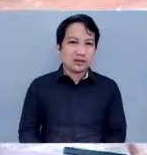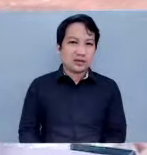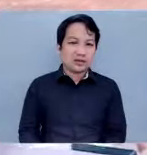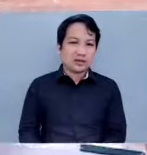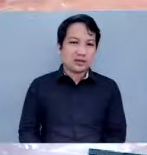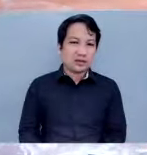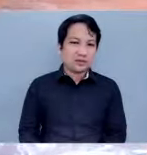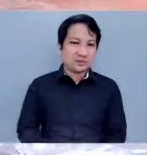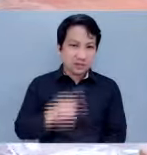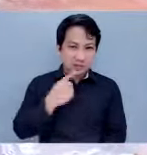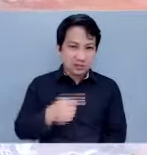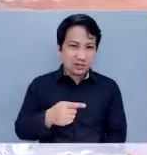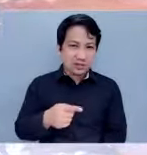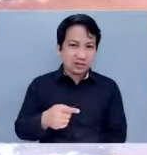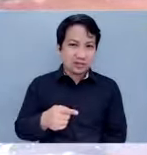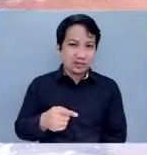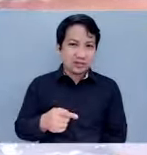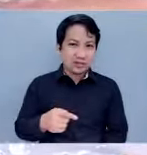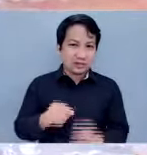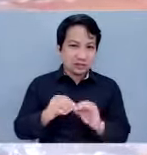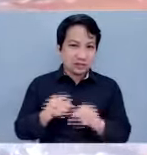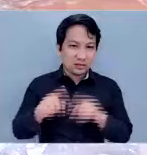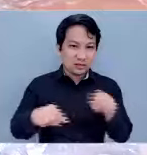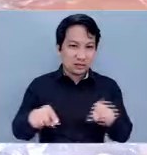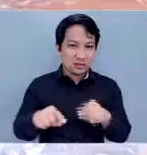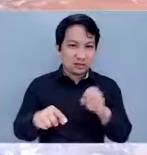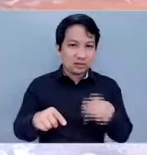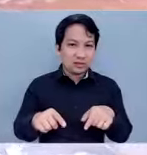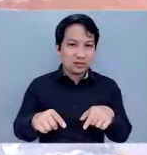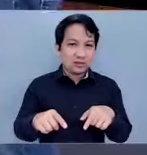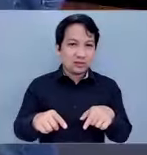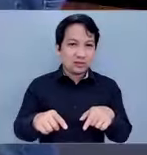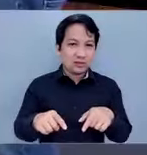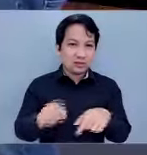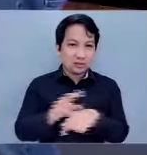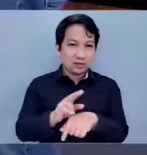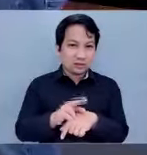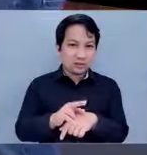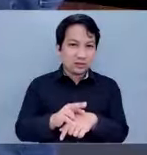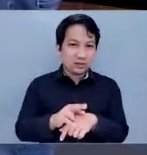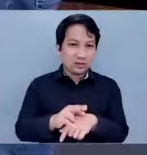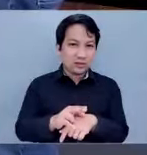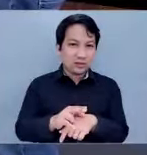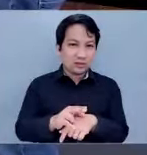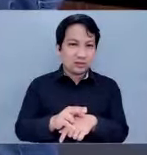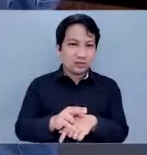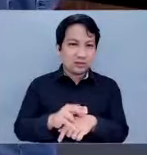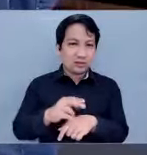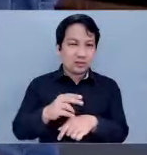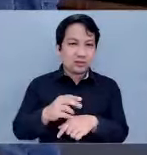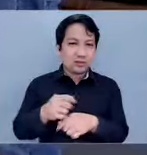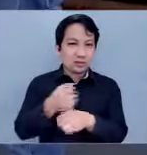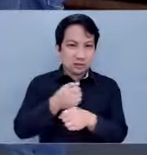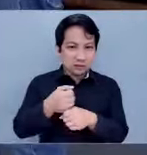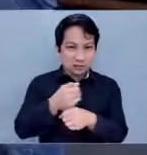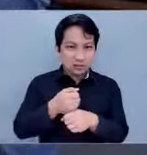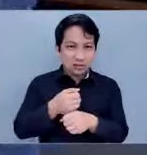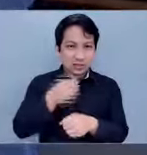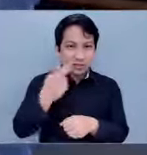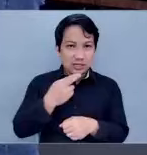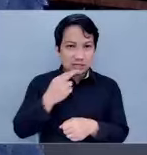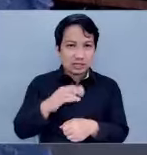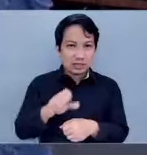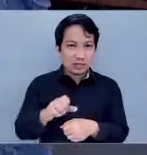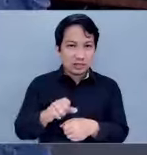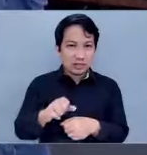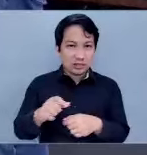Yes po, ang different po kasi namin sa ibang nag-empanada ay ang gamit po namin ay purong giniling na bigas. Mm. So kaya kapag po inahon